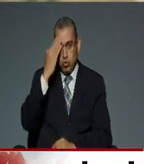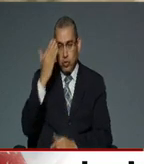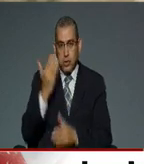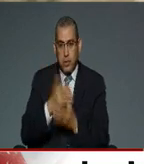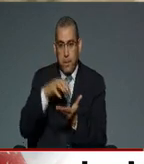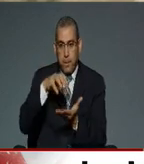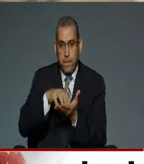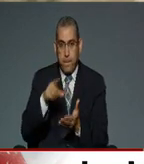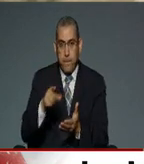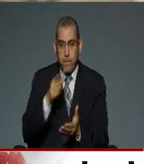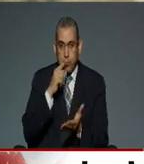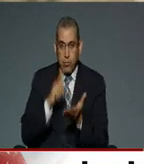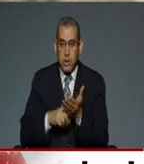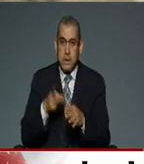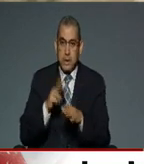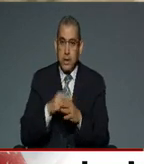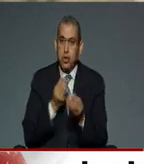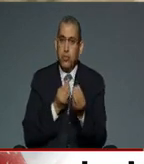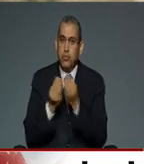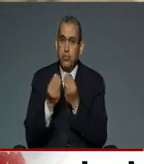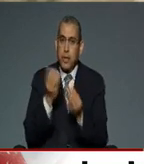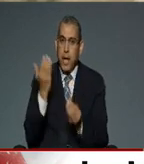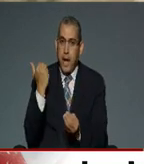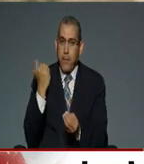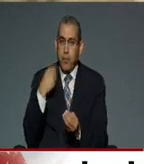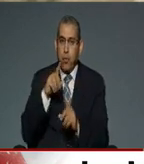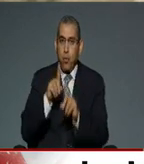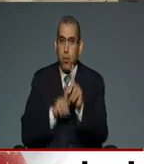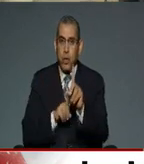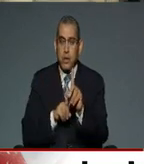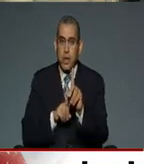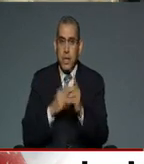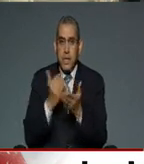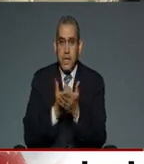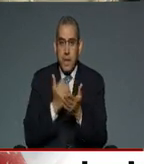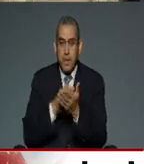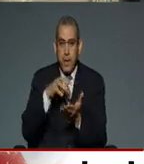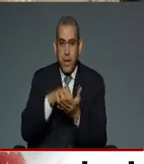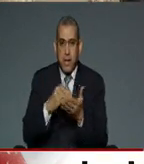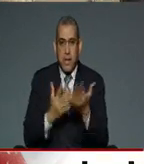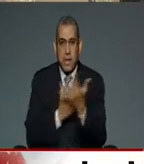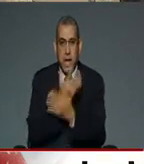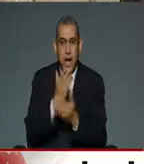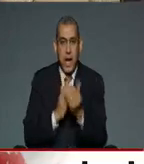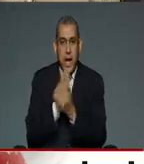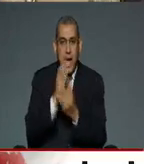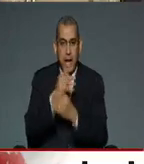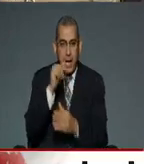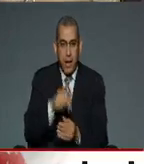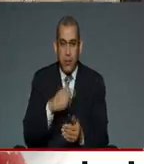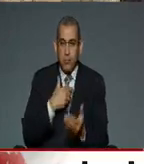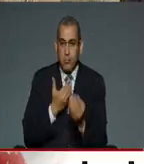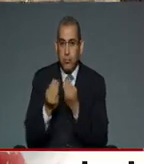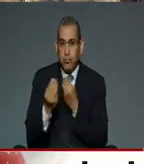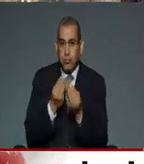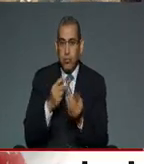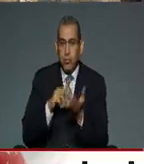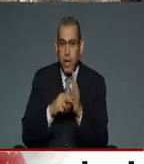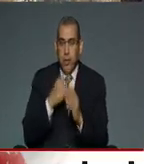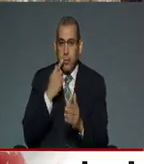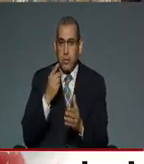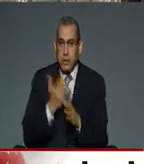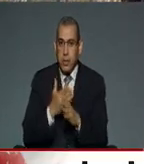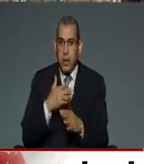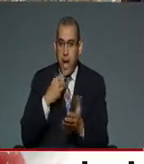الماضيه تناقشت مع وزير الاستثمار والتجاره الخارجيه بشان الكثير